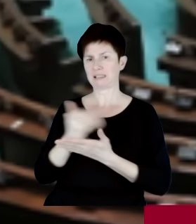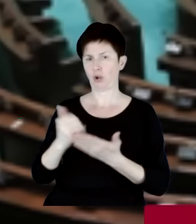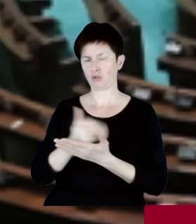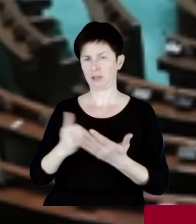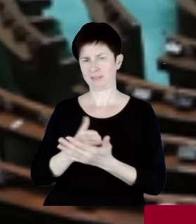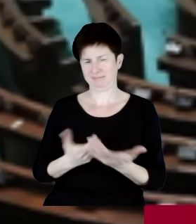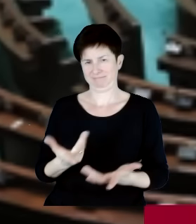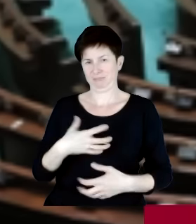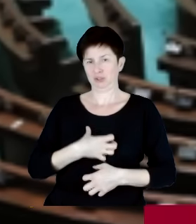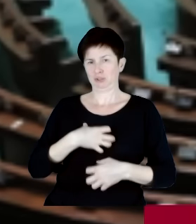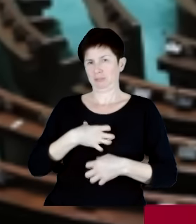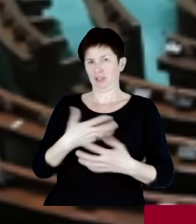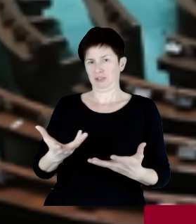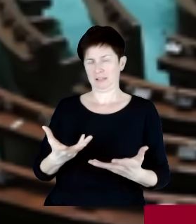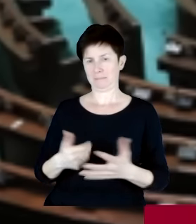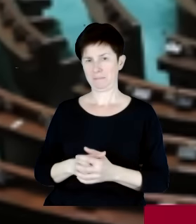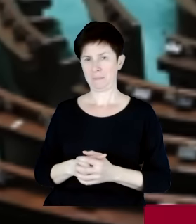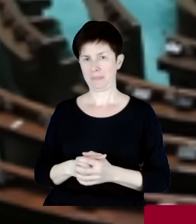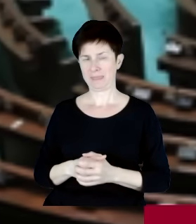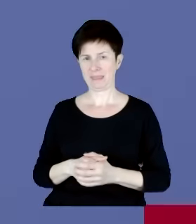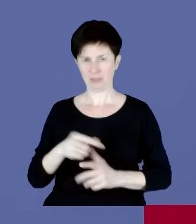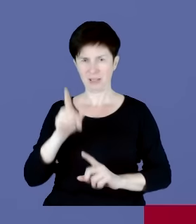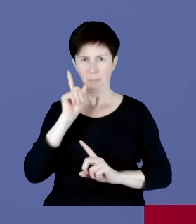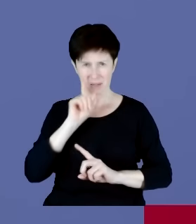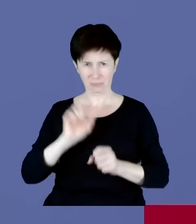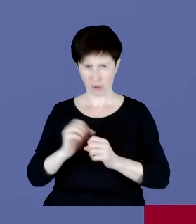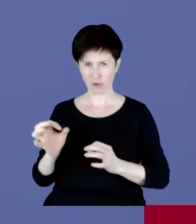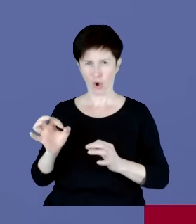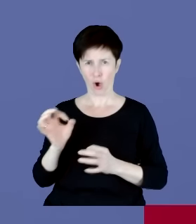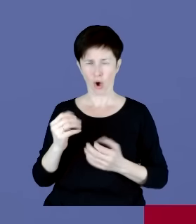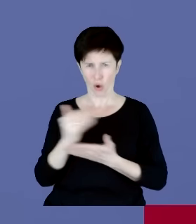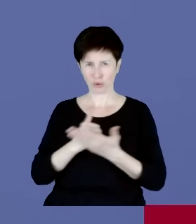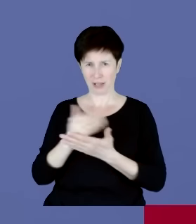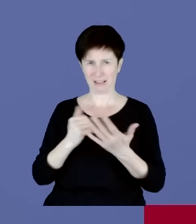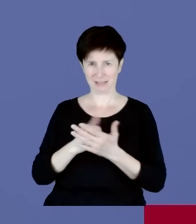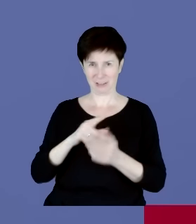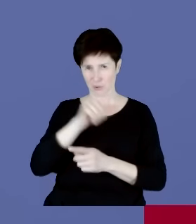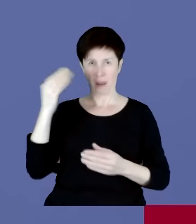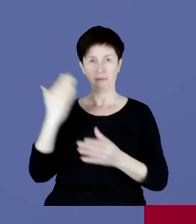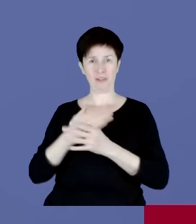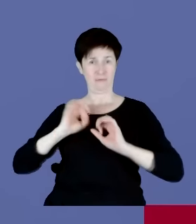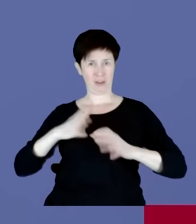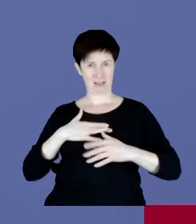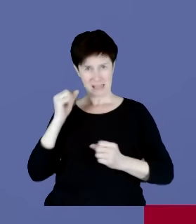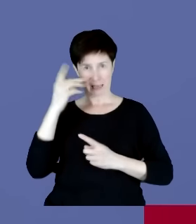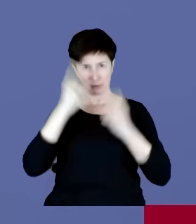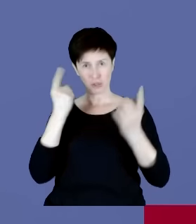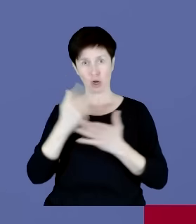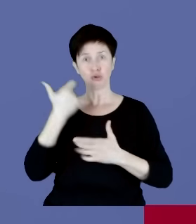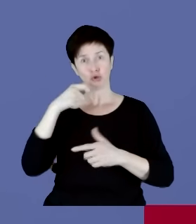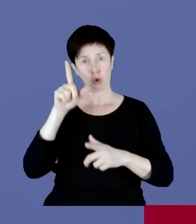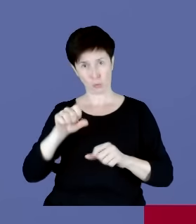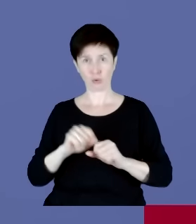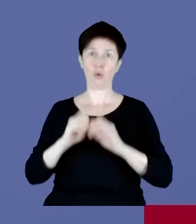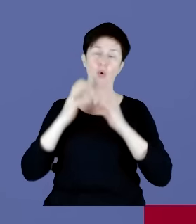dzięki nowej składce zdrowotnej. Czy to naprawdę jest taka oszczędność, jakiej no, oczekiwali również przedsiębiorcy, bo niektórzy też na zasadach ogólnych się rozliczają. To